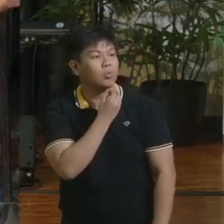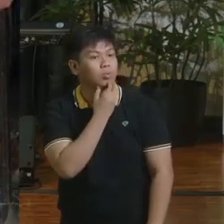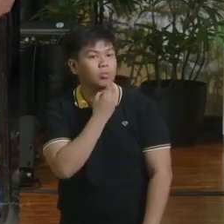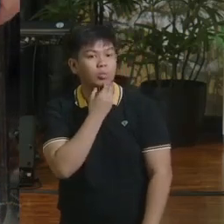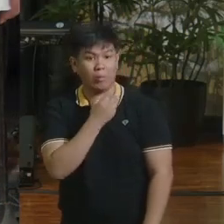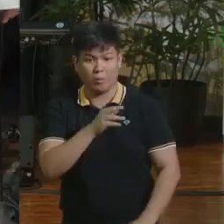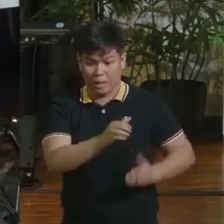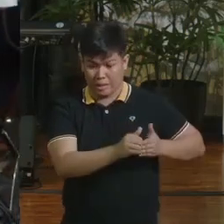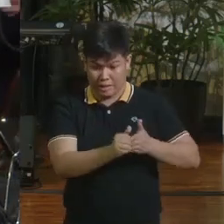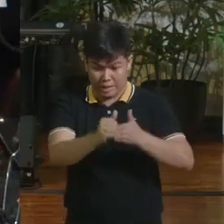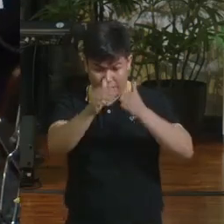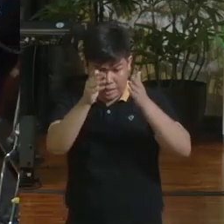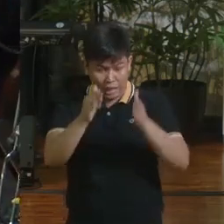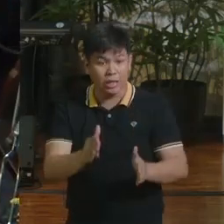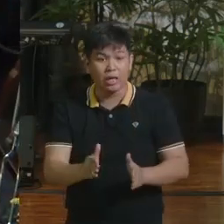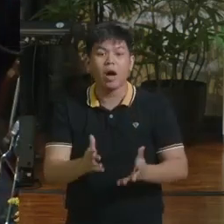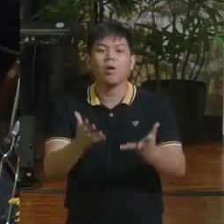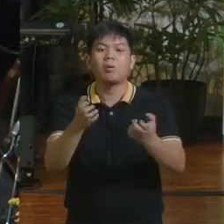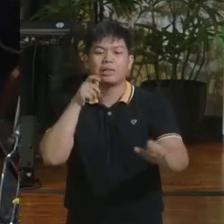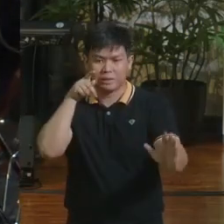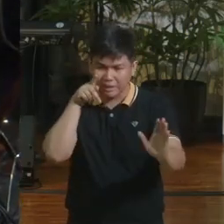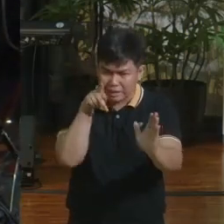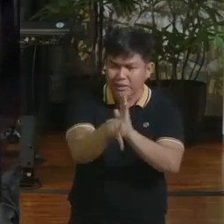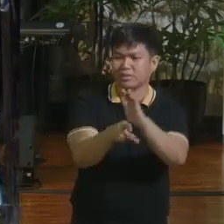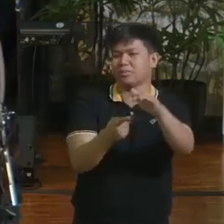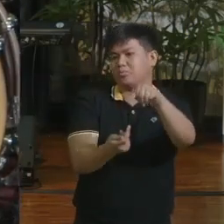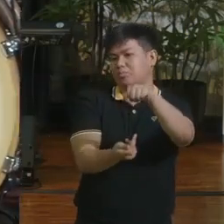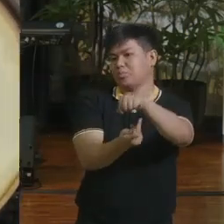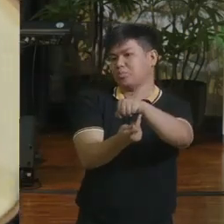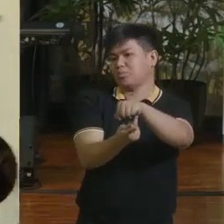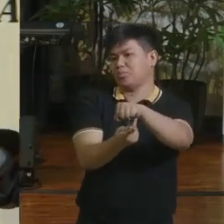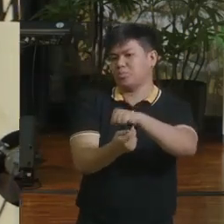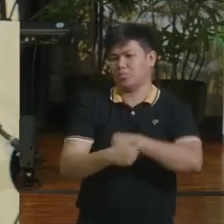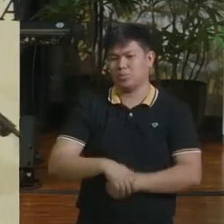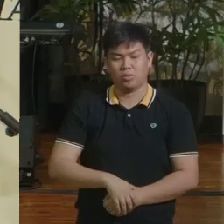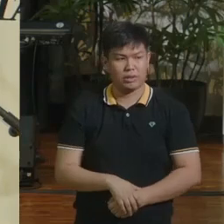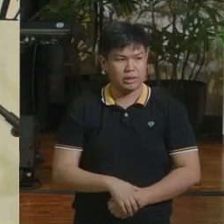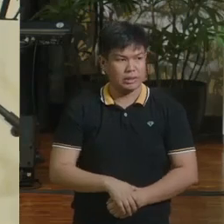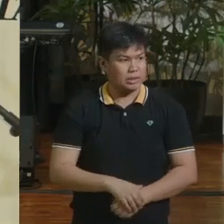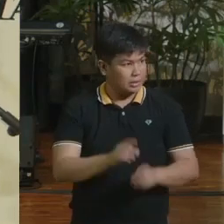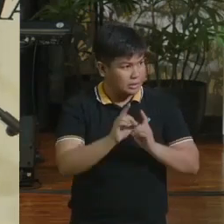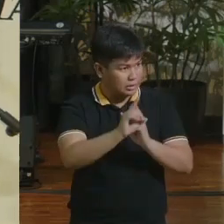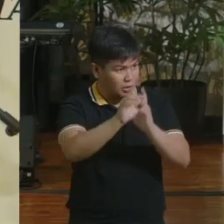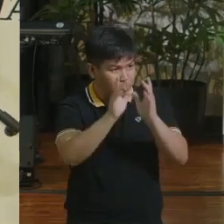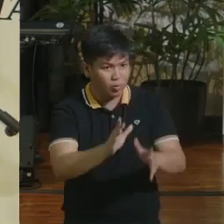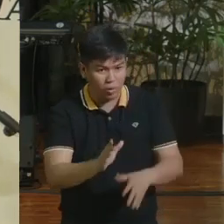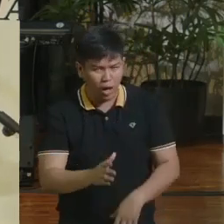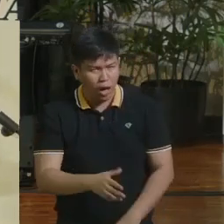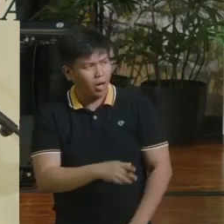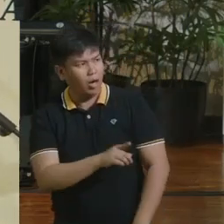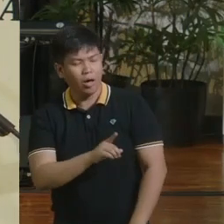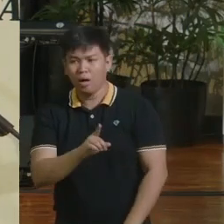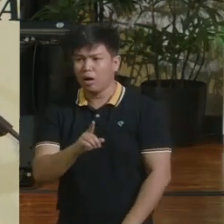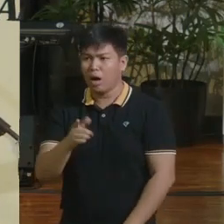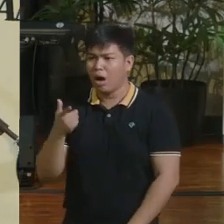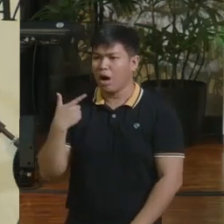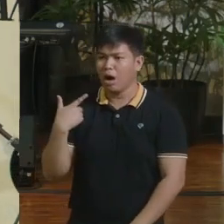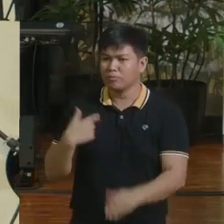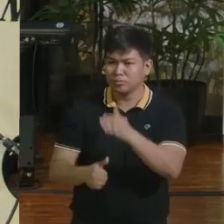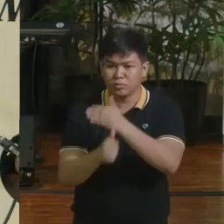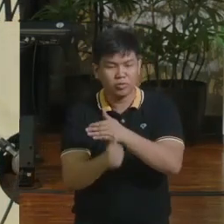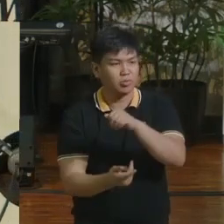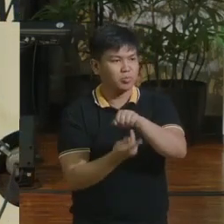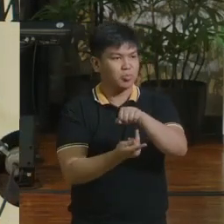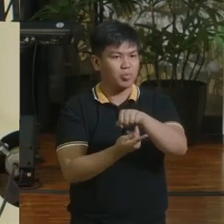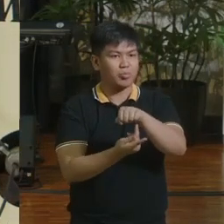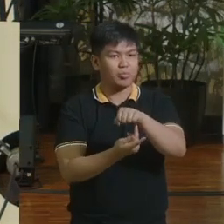mga real leaders ng Judaism, gusto siyang patayin. Nalaman ng mga disipulo, no? He